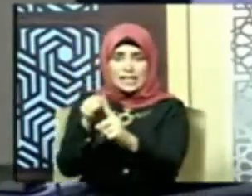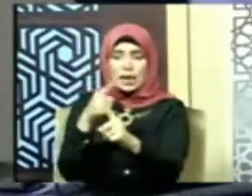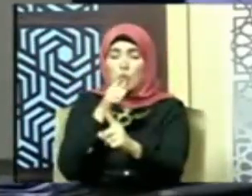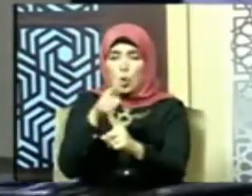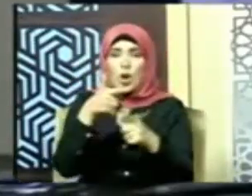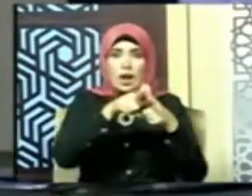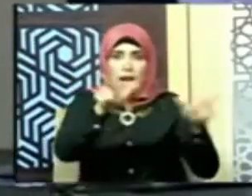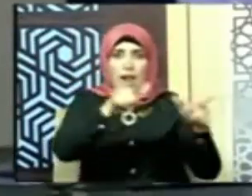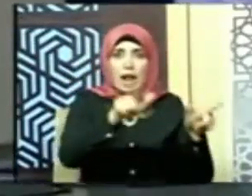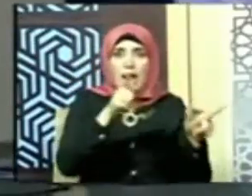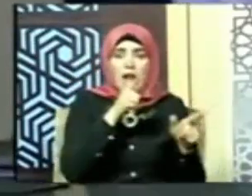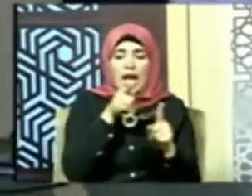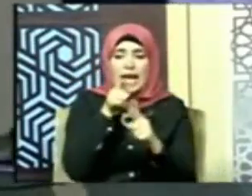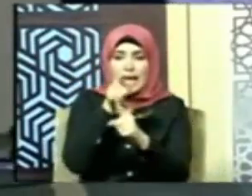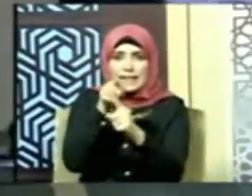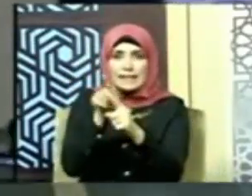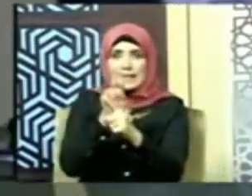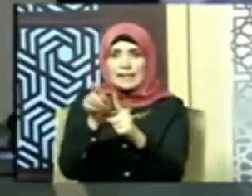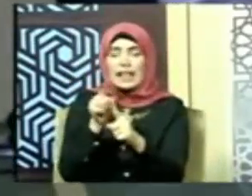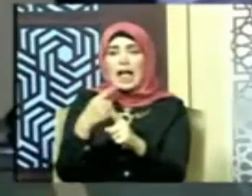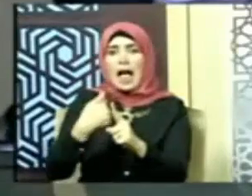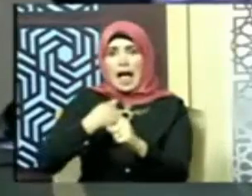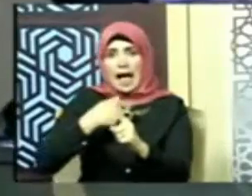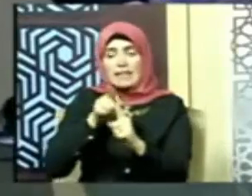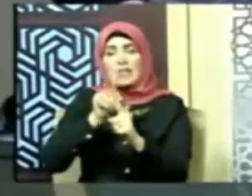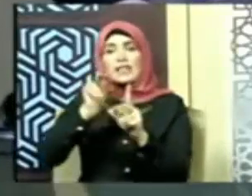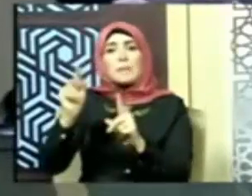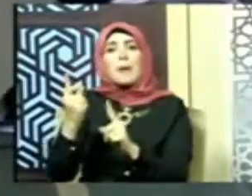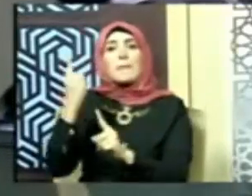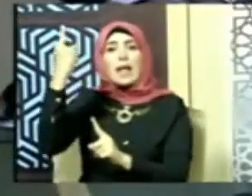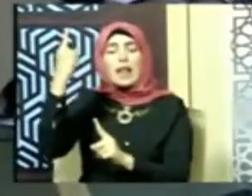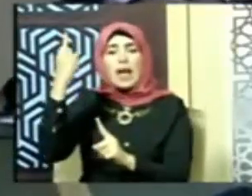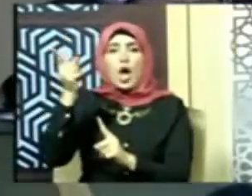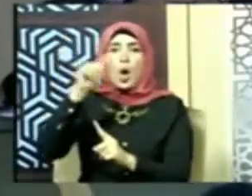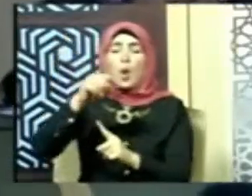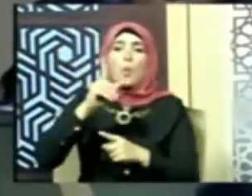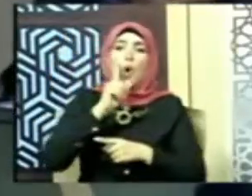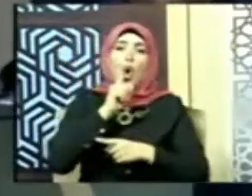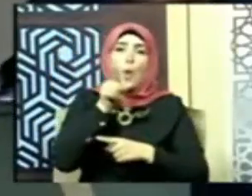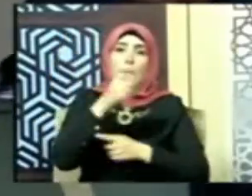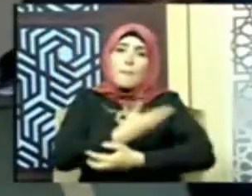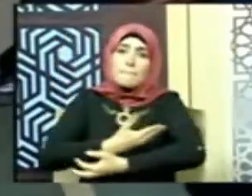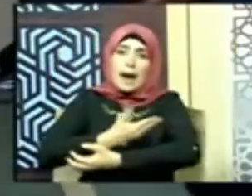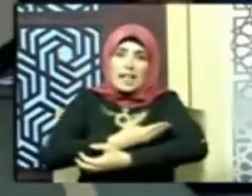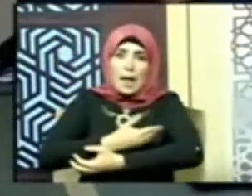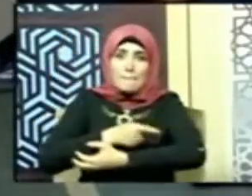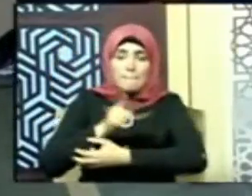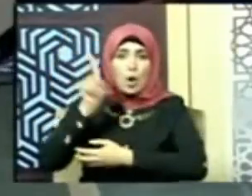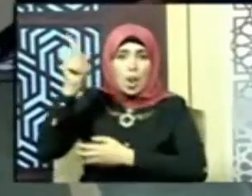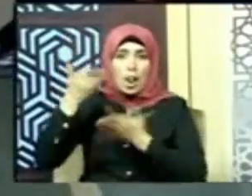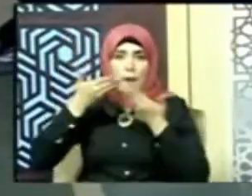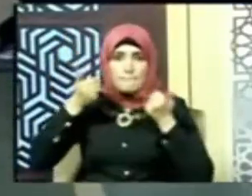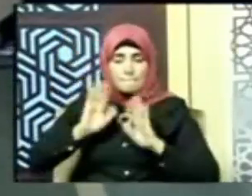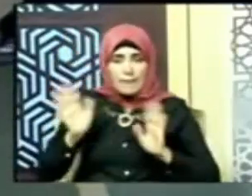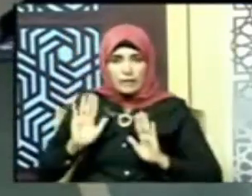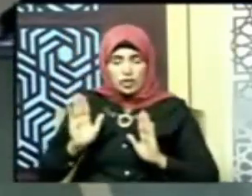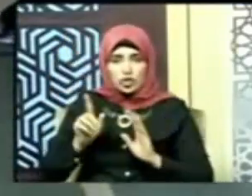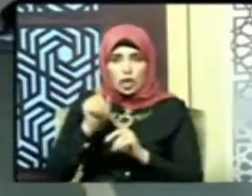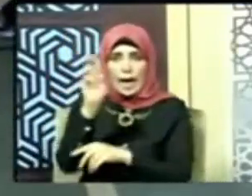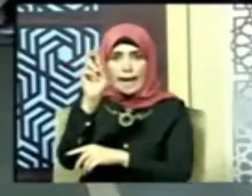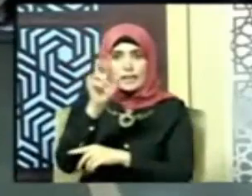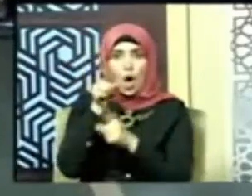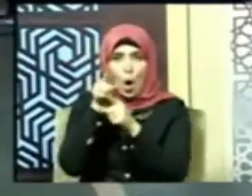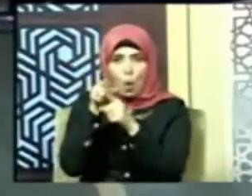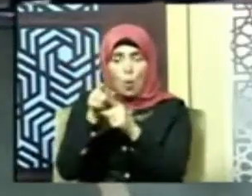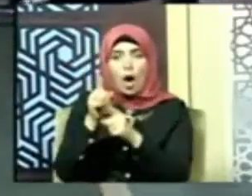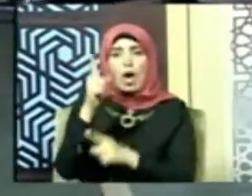اتخذوني وأمي إلهين من دون الله، قال: سبحانك يا